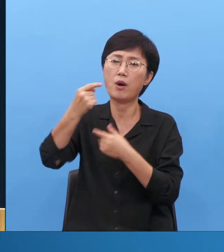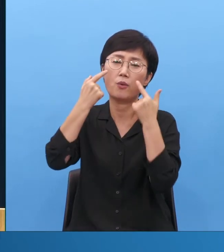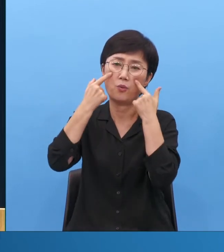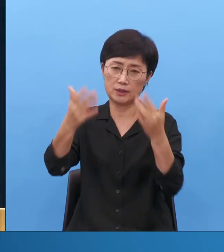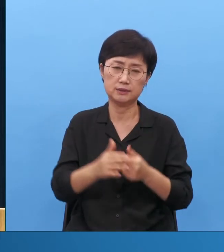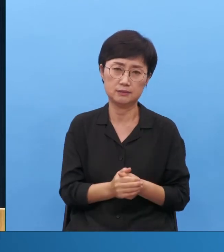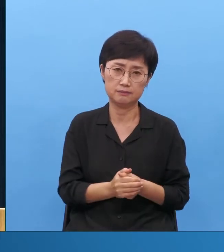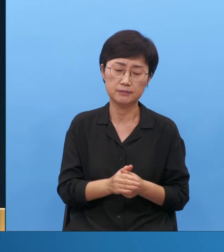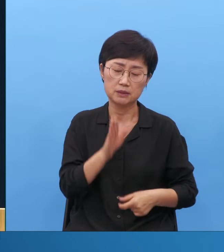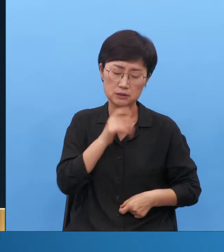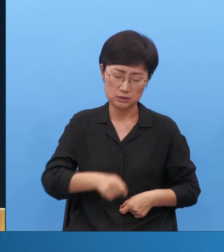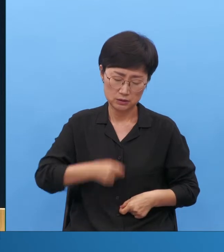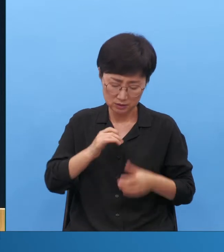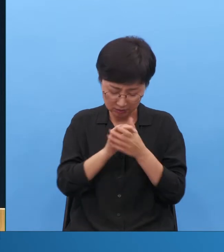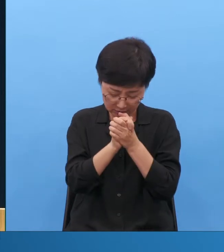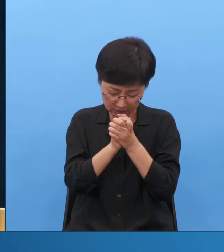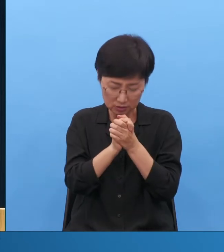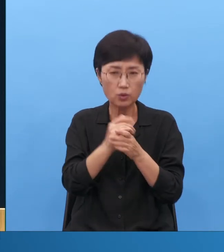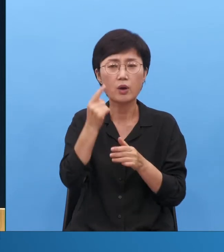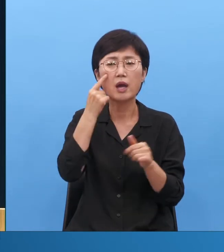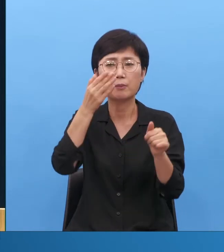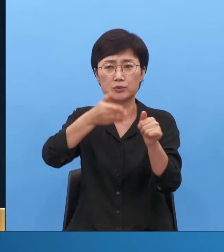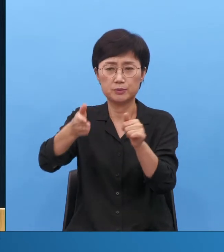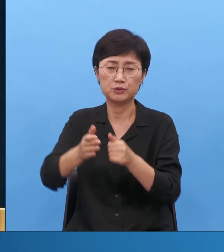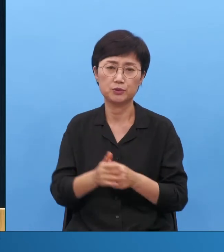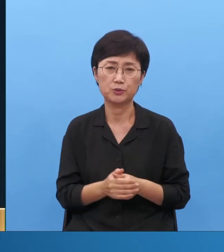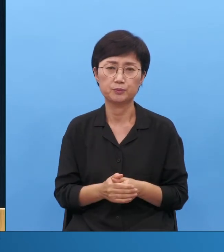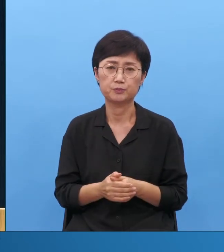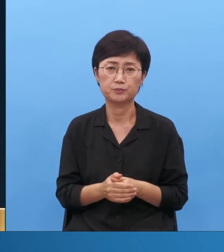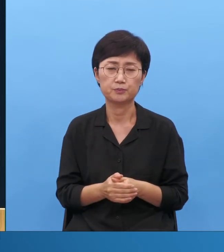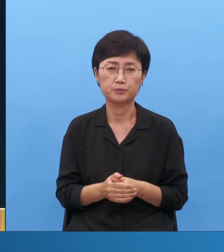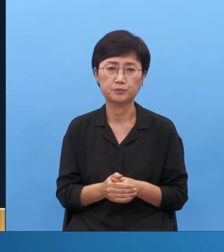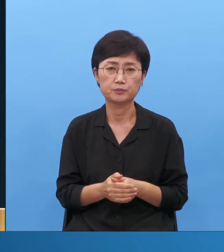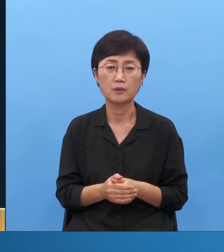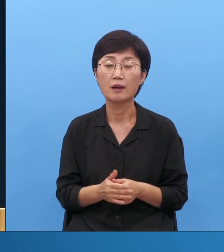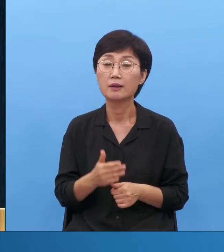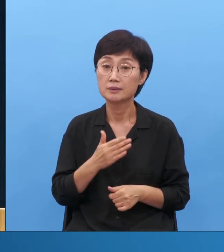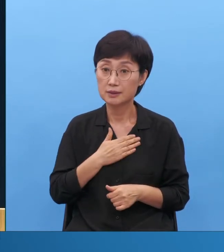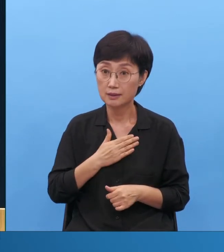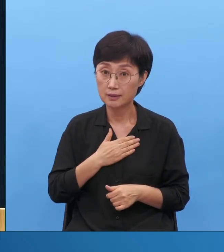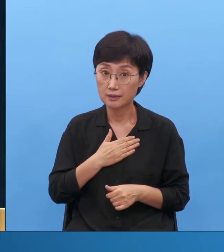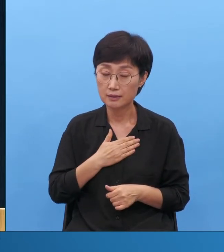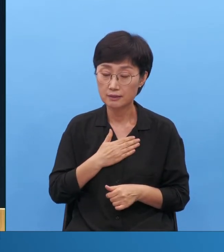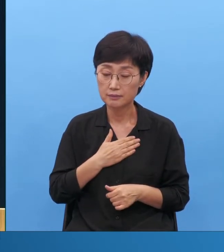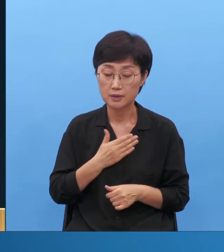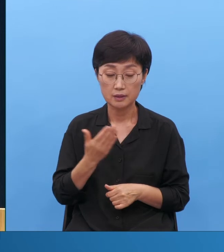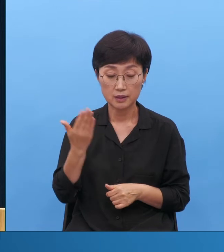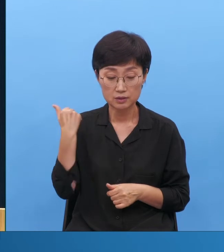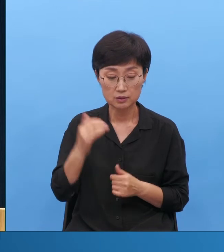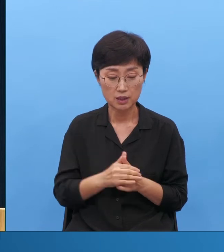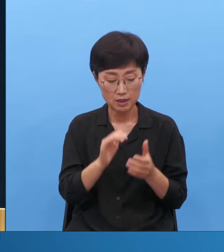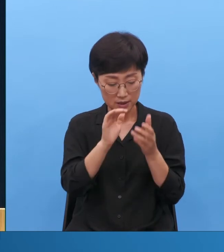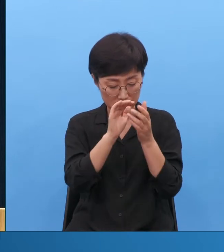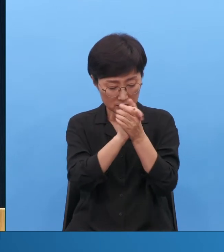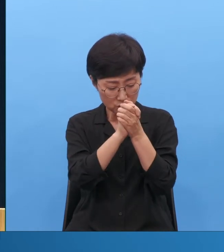기도가 시작해요. So truly begin this prayer. 왜 그런지 아십니까? Do you know why? 제가 기도 응답을 받는 중에 기도하면서